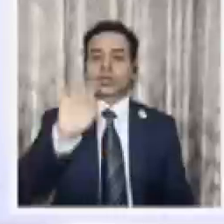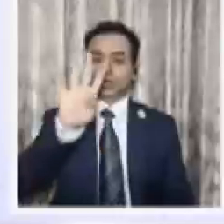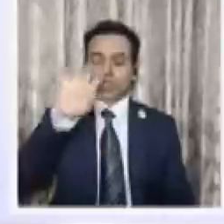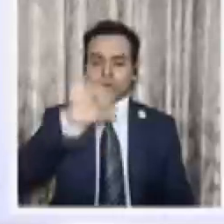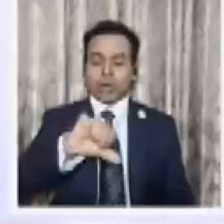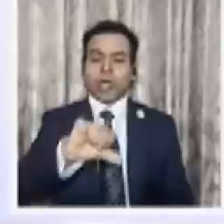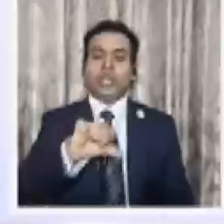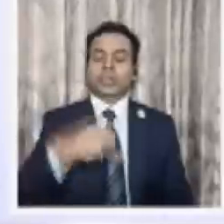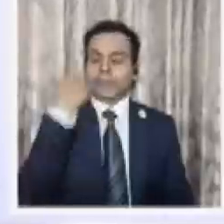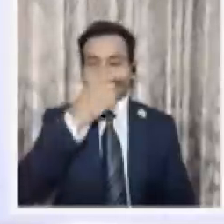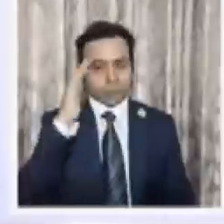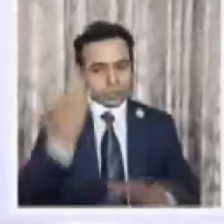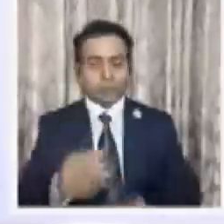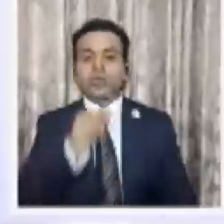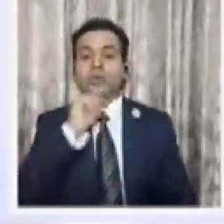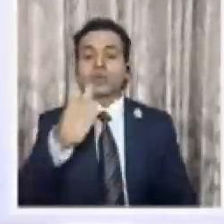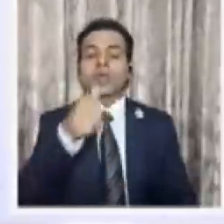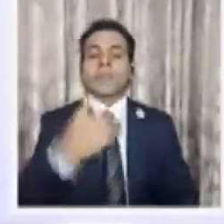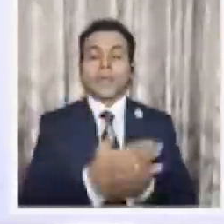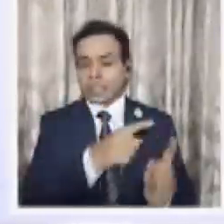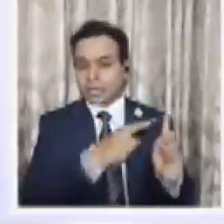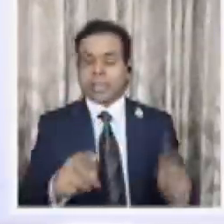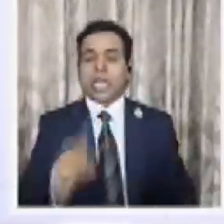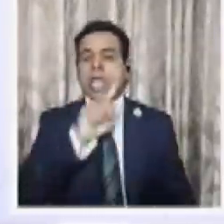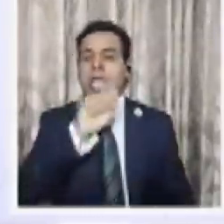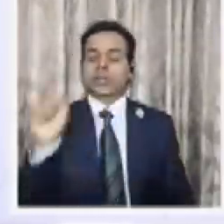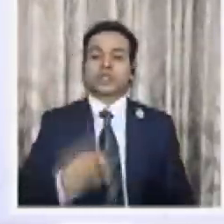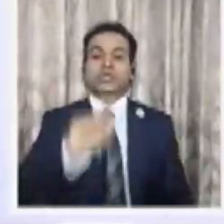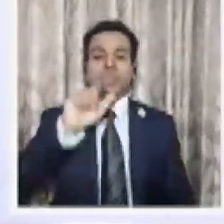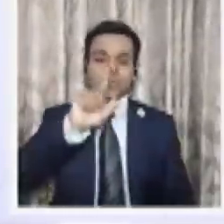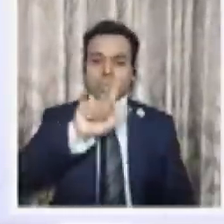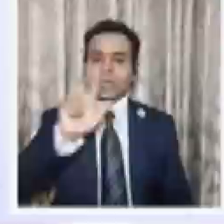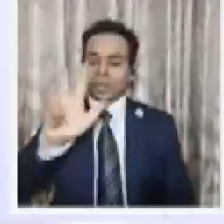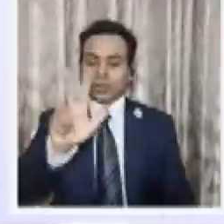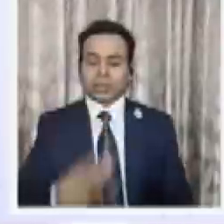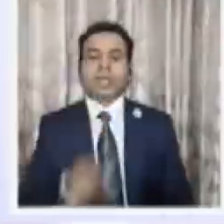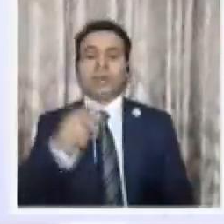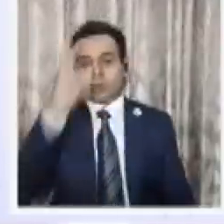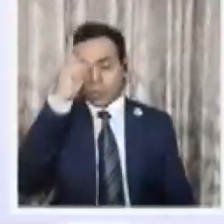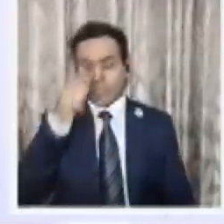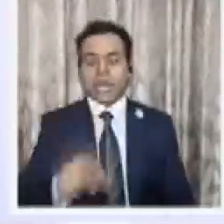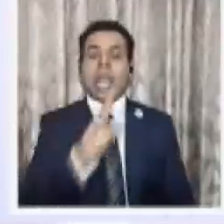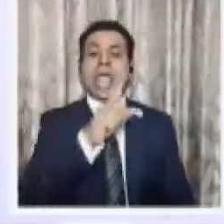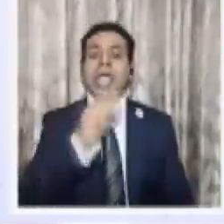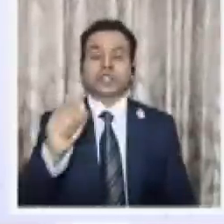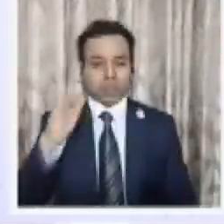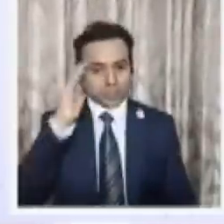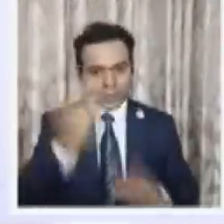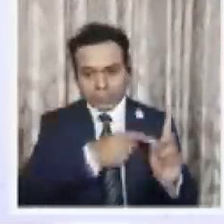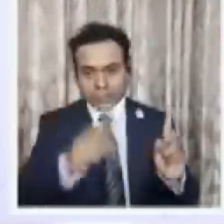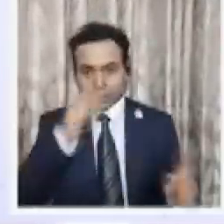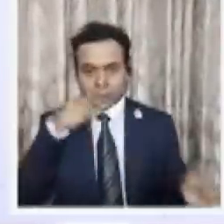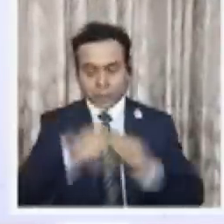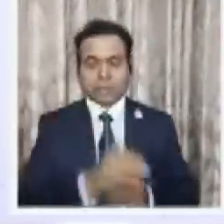688 জন 25.40%, রাজশাহী 149 জন 5.50%, খুলনা 178 জন